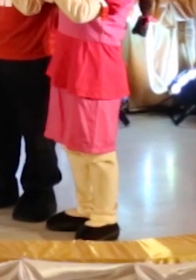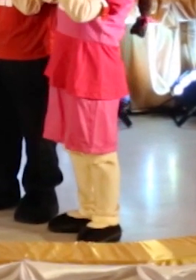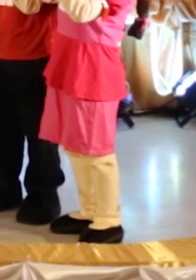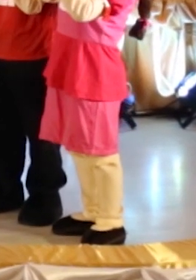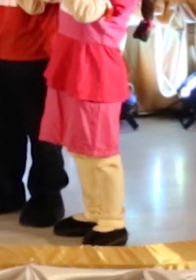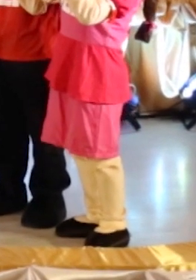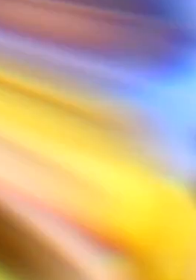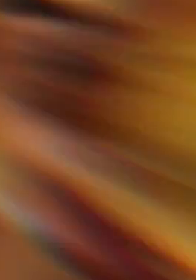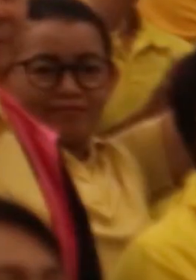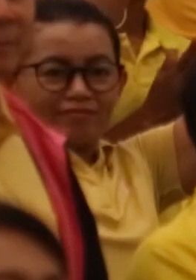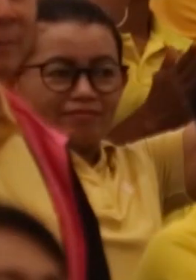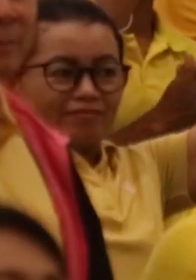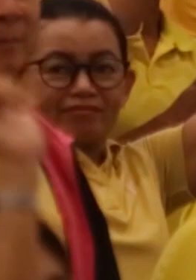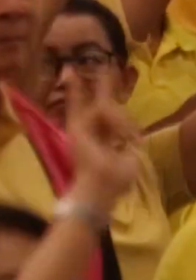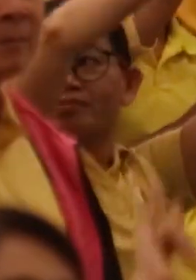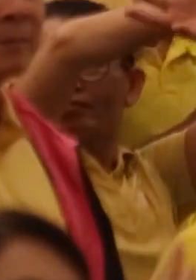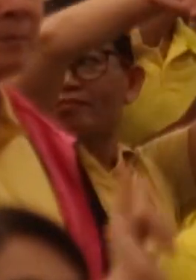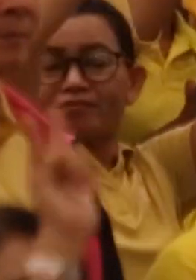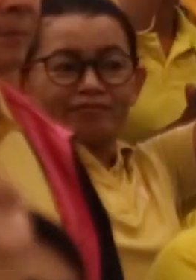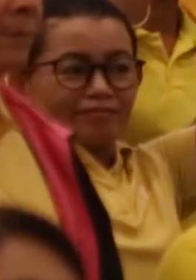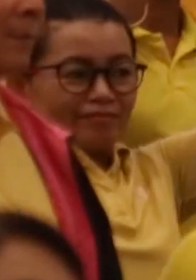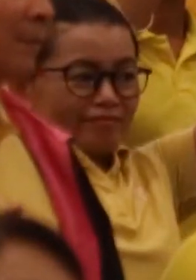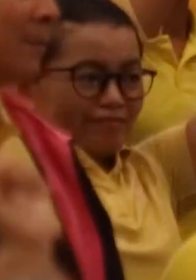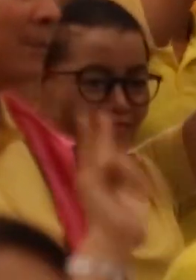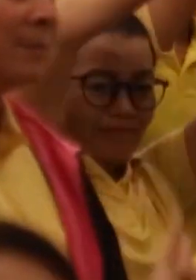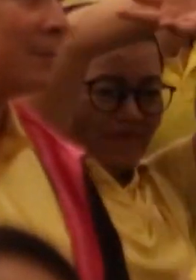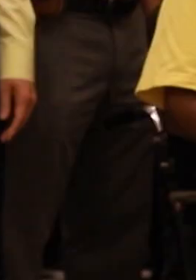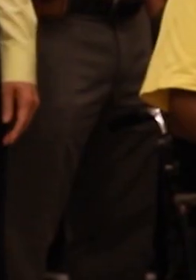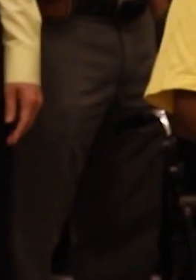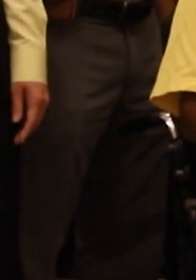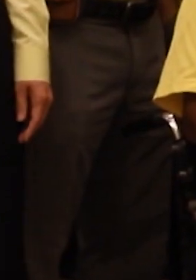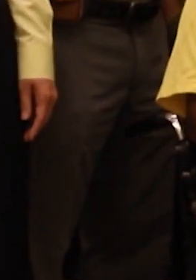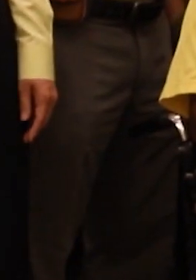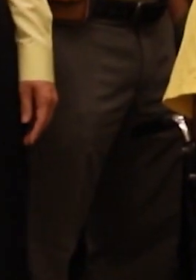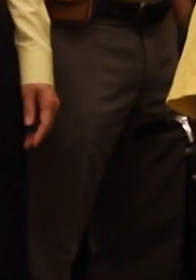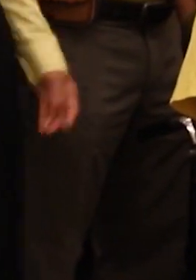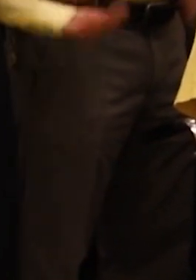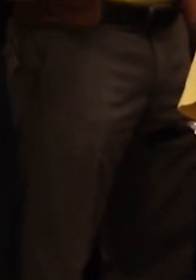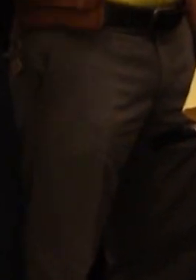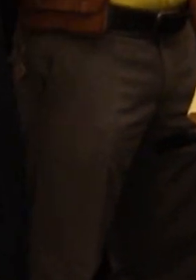We'll be right back.